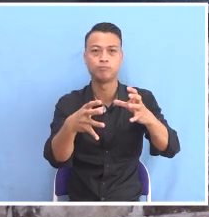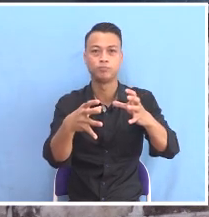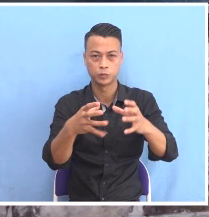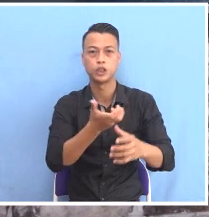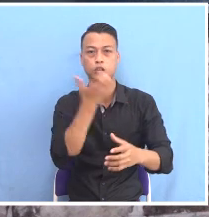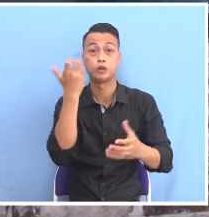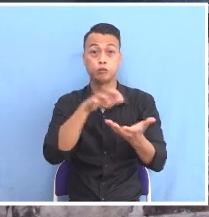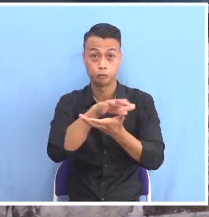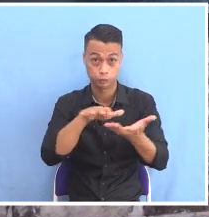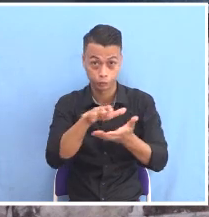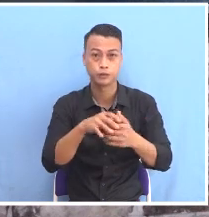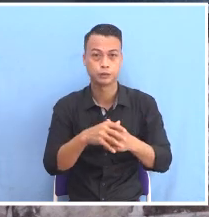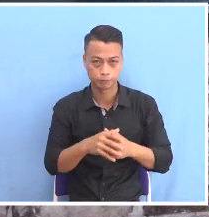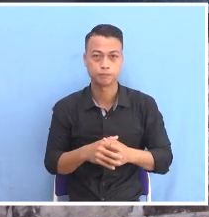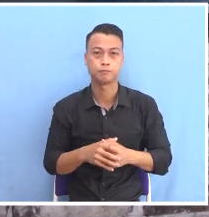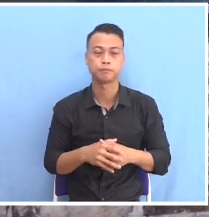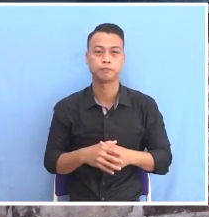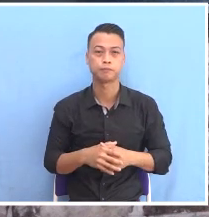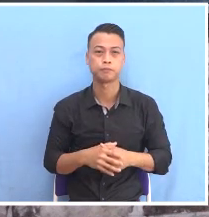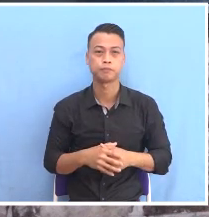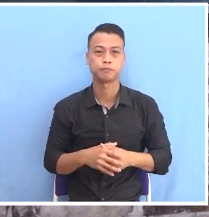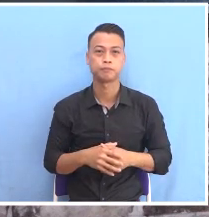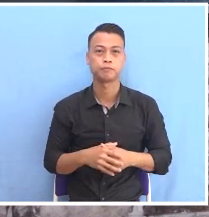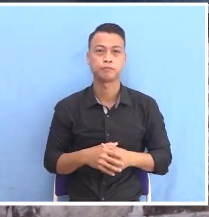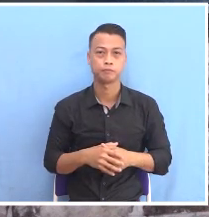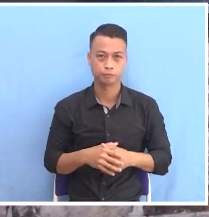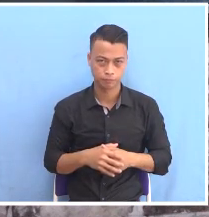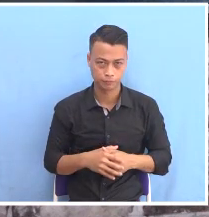တာဖြစ်ပါတယ်ဒီကနေ့ပြီးတော့မှကျွန်တော်တို့ပြည်သက်အတွက်စဉ်းစားစရာလည်းရ